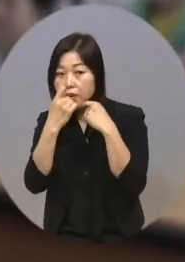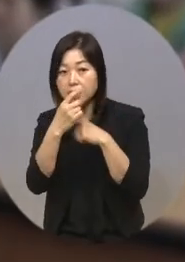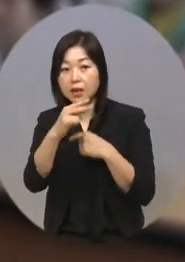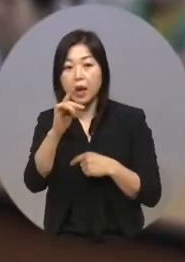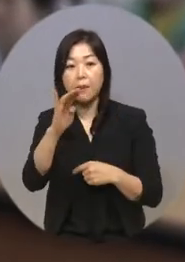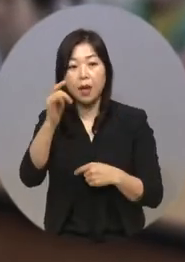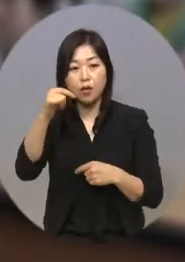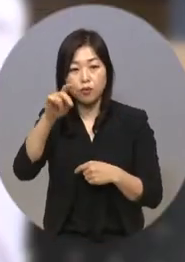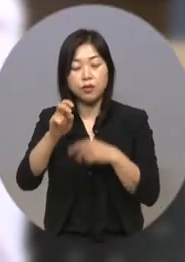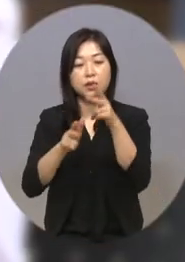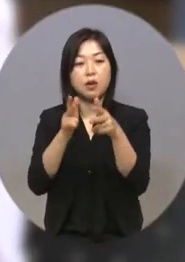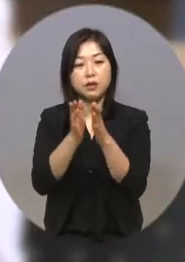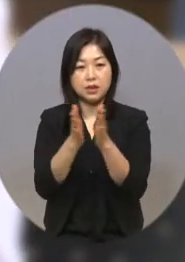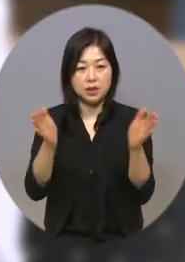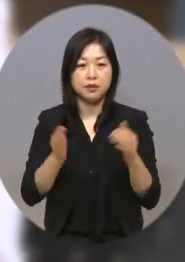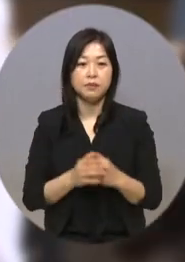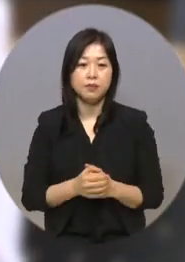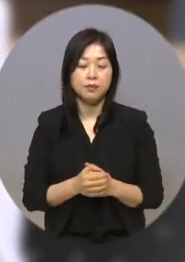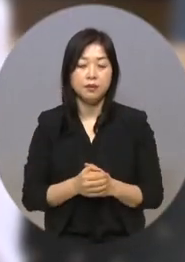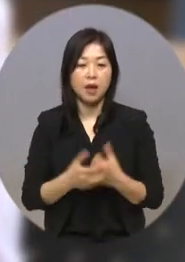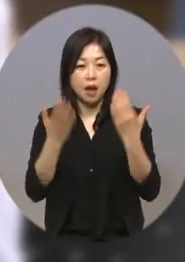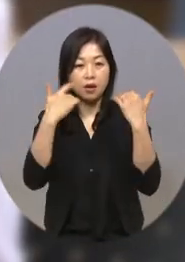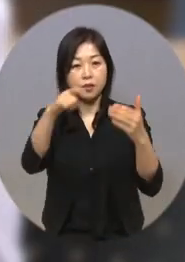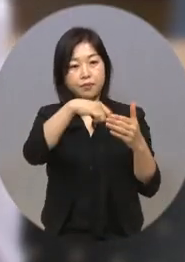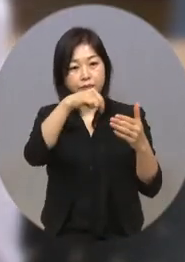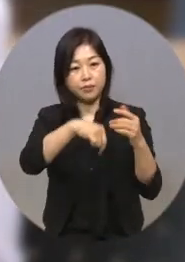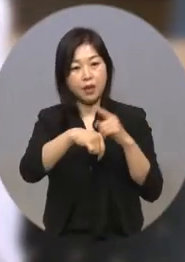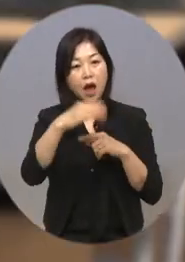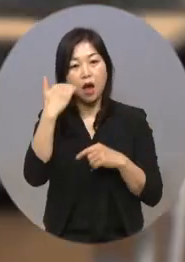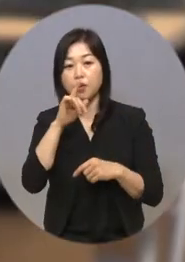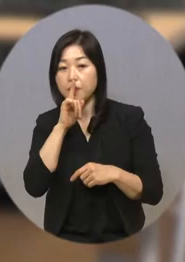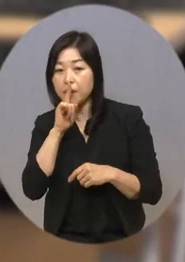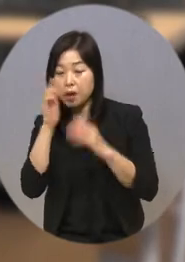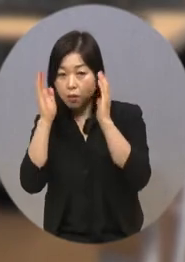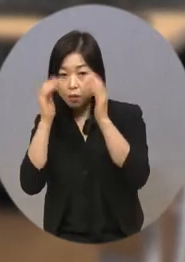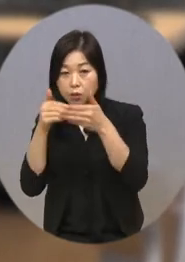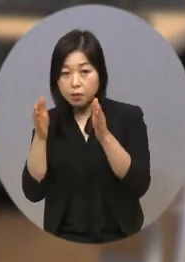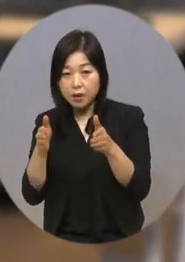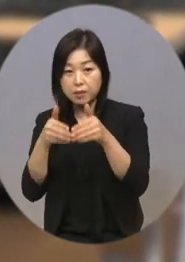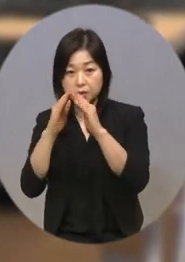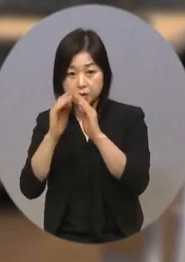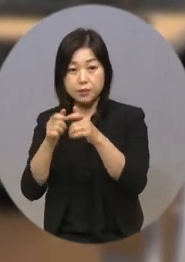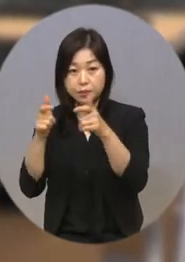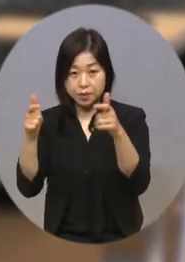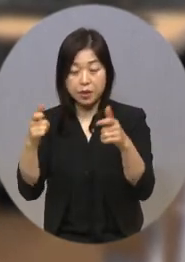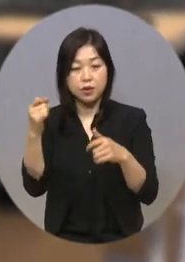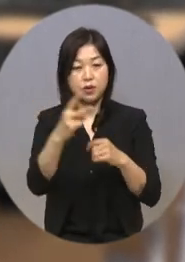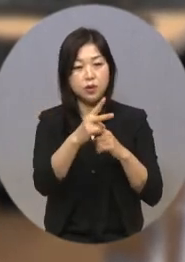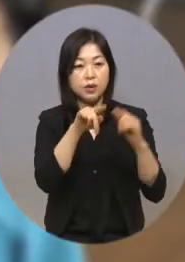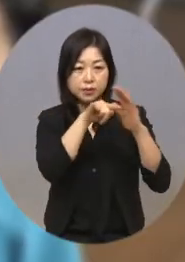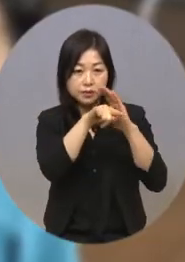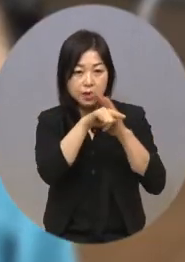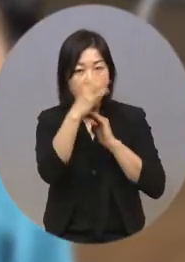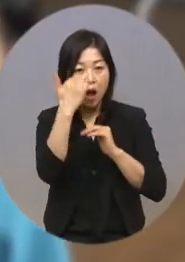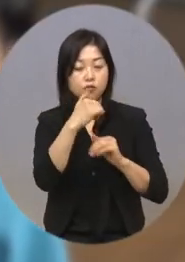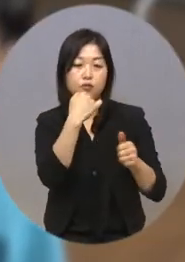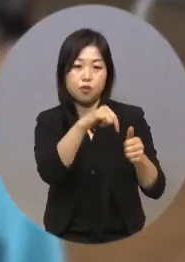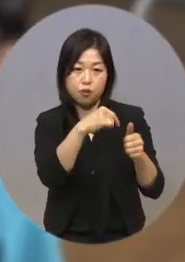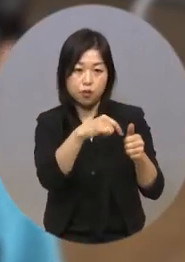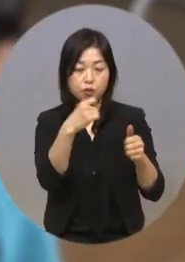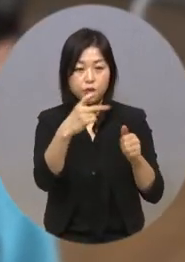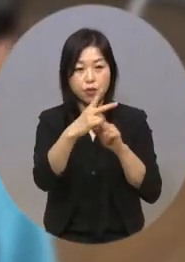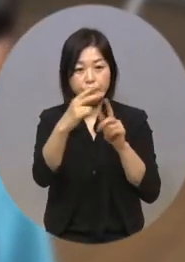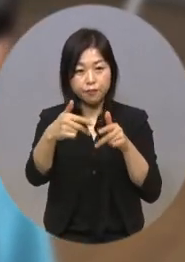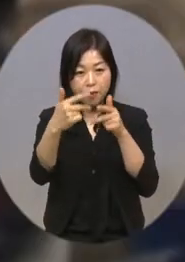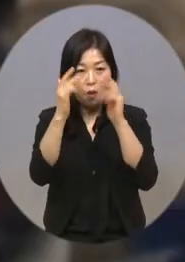시작합니다 이밖에도 학교 내 한국어 학급 설치 확대와 찾아가는 한국어 교육과 원격